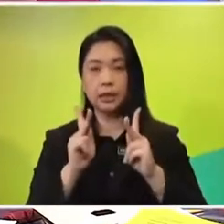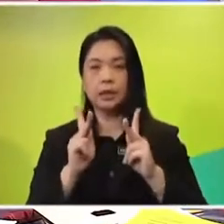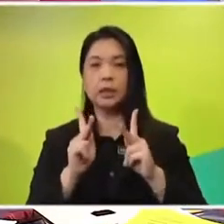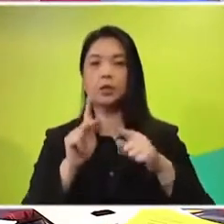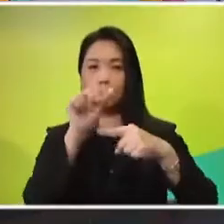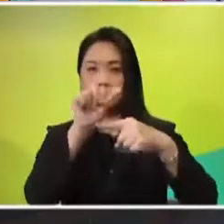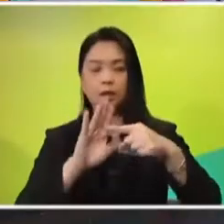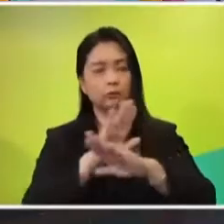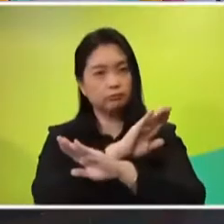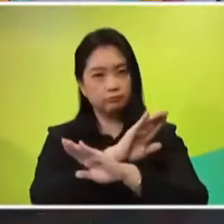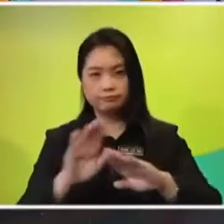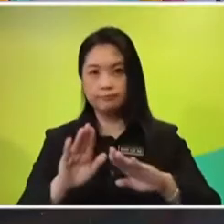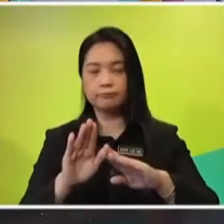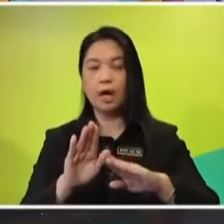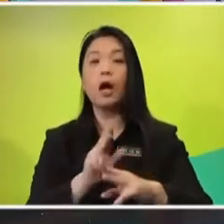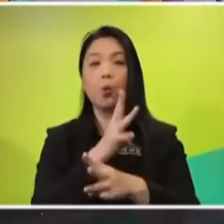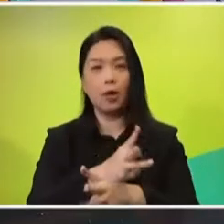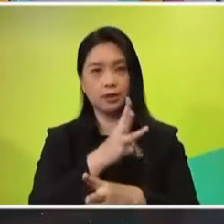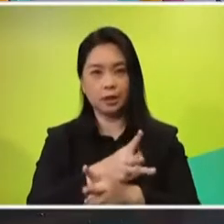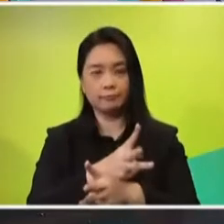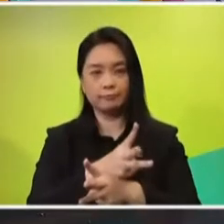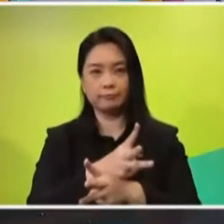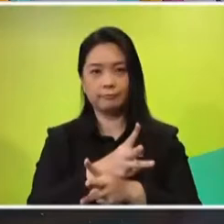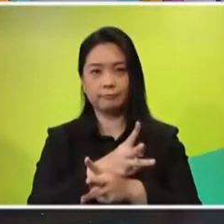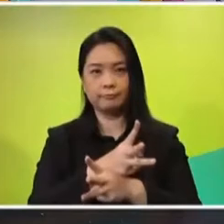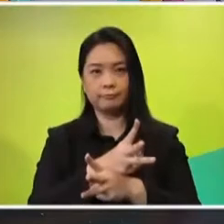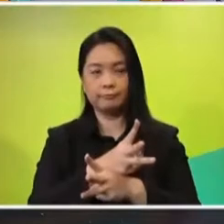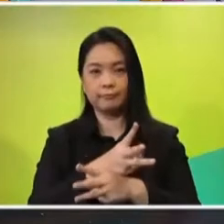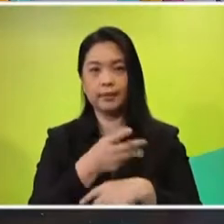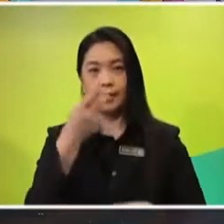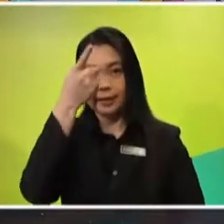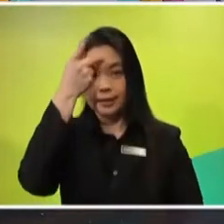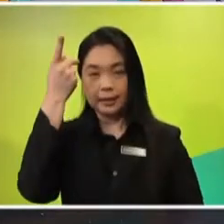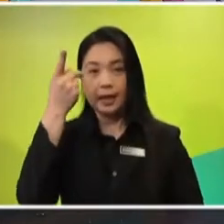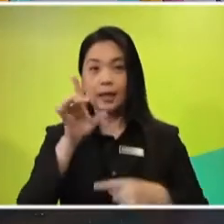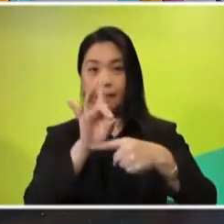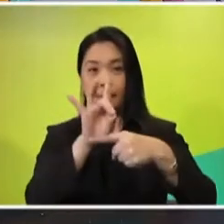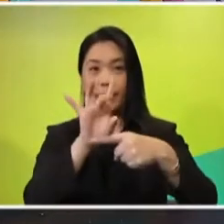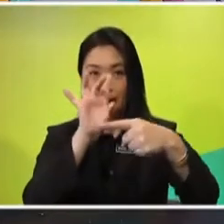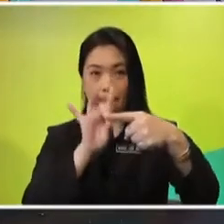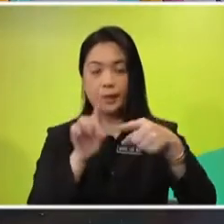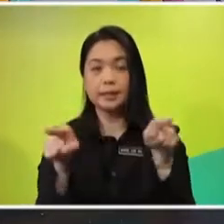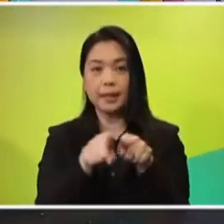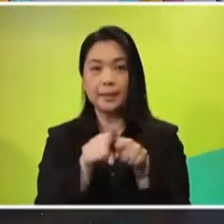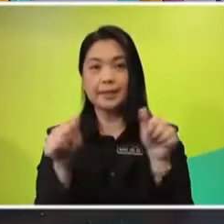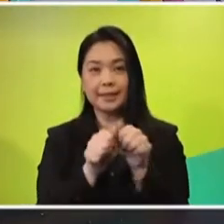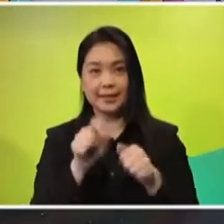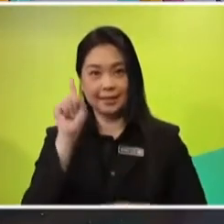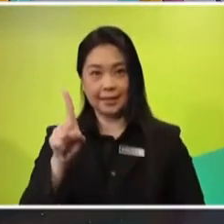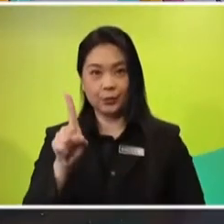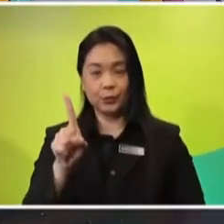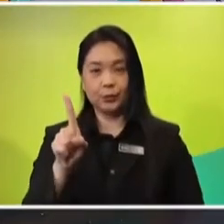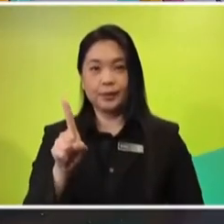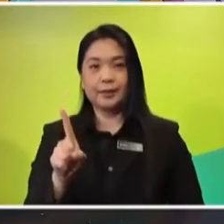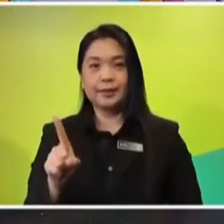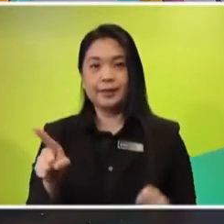wajar. Tidak wajar cikgu? Kerana 8/8 sama dengan 1. Wah, tu macam dekat sebelah tu